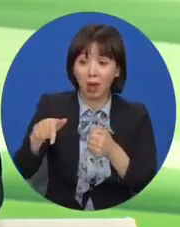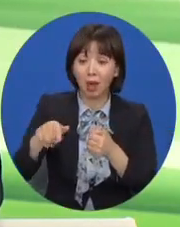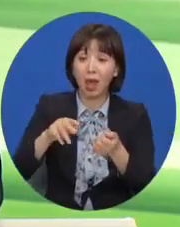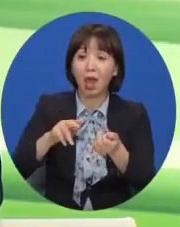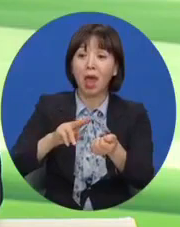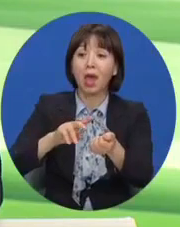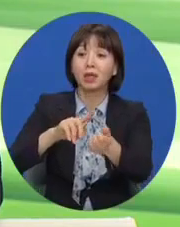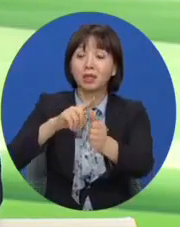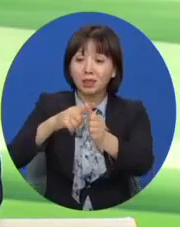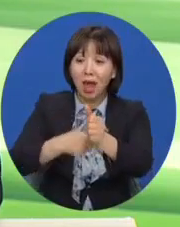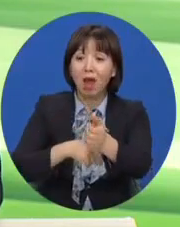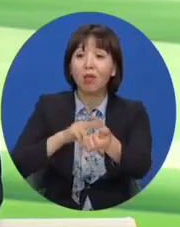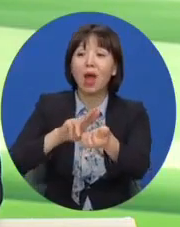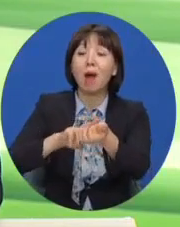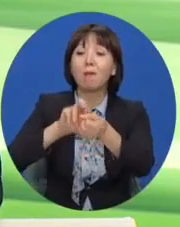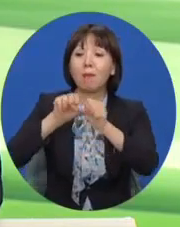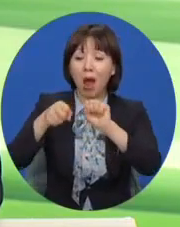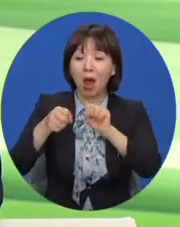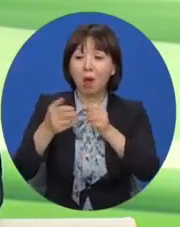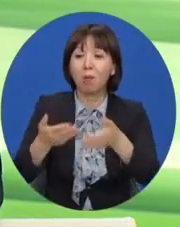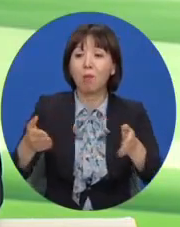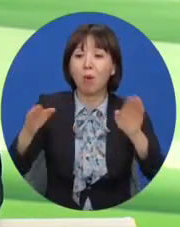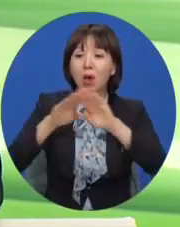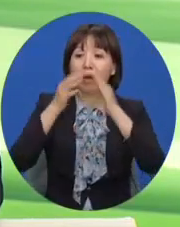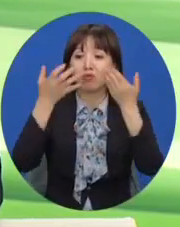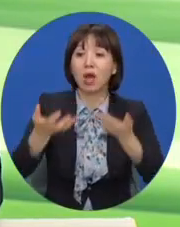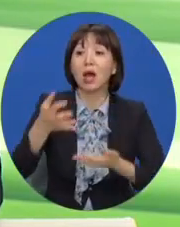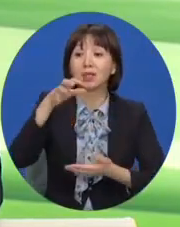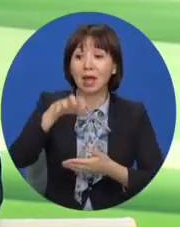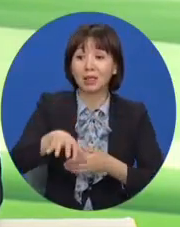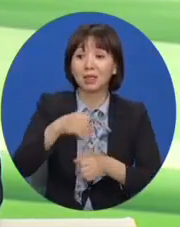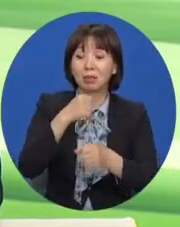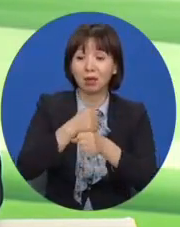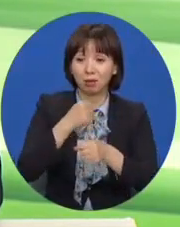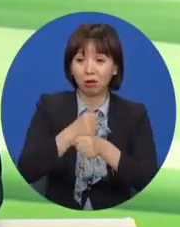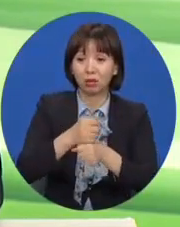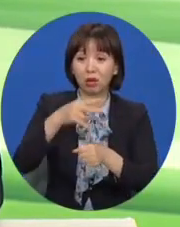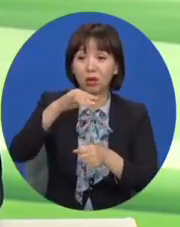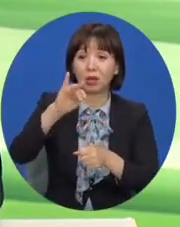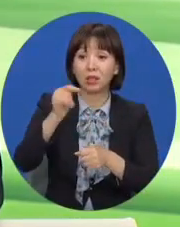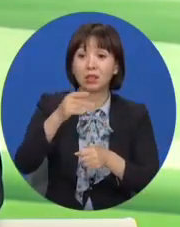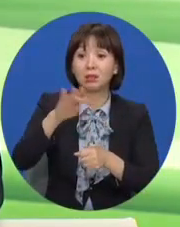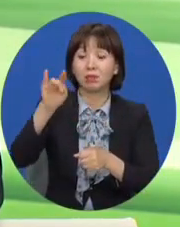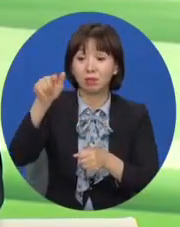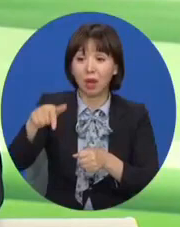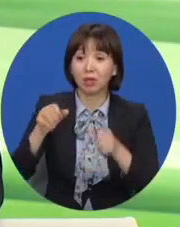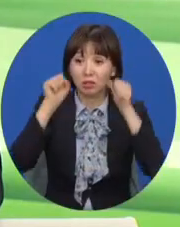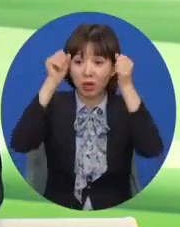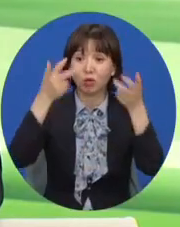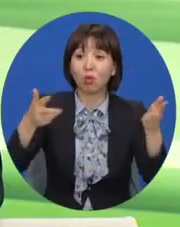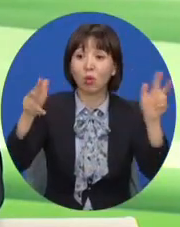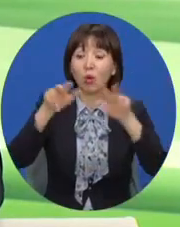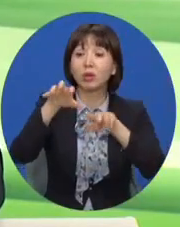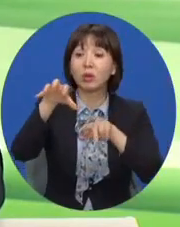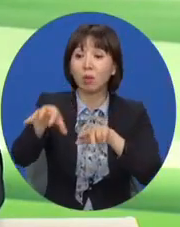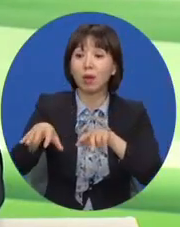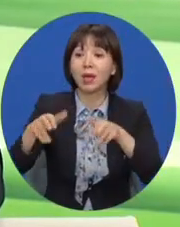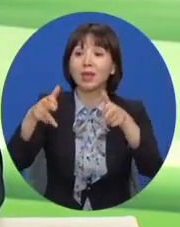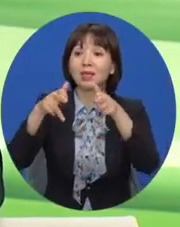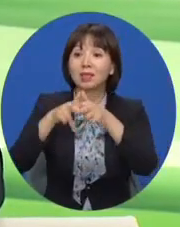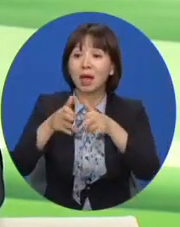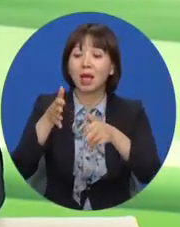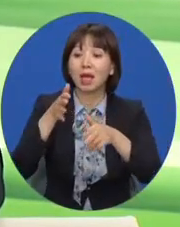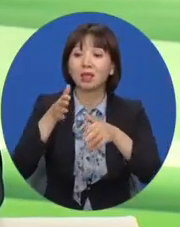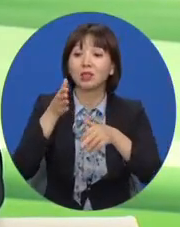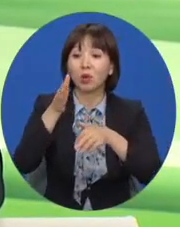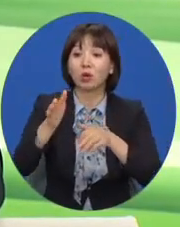한방자연 치유 복합 휴양단지를 조성해서 신백동 또 신백동 체육공원 옆에는 지금 우리가 장애인